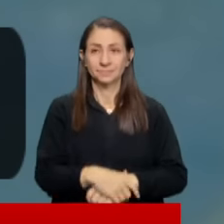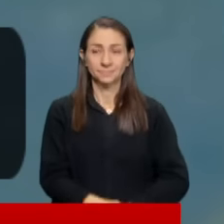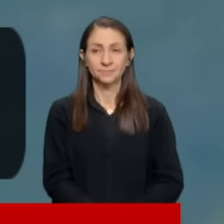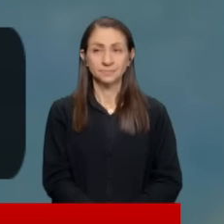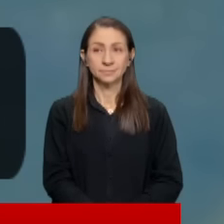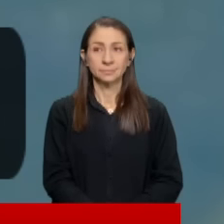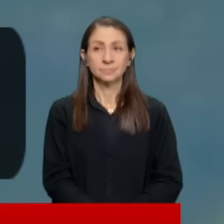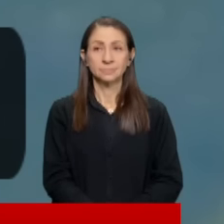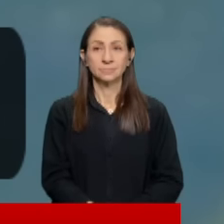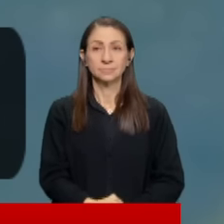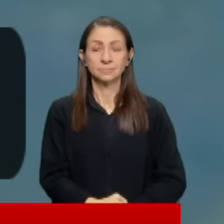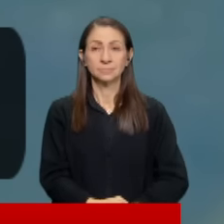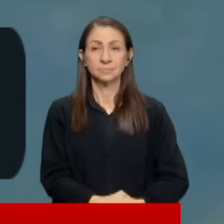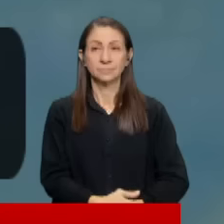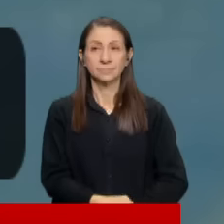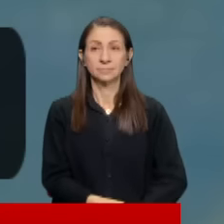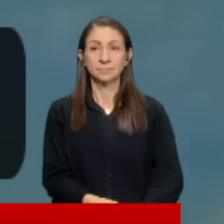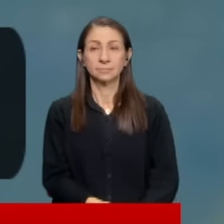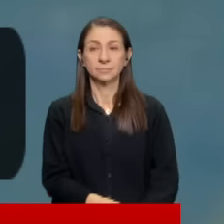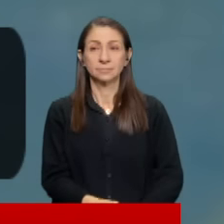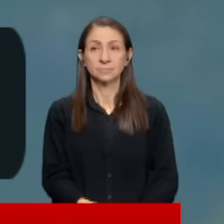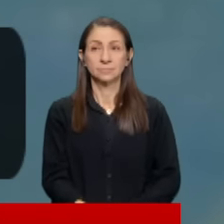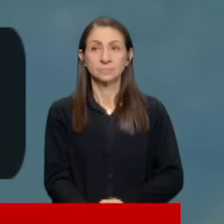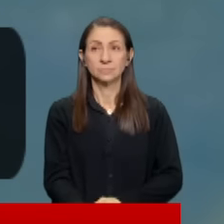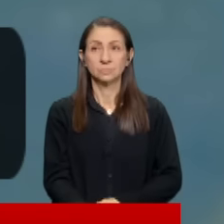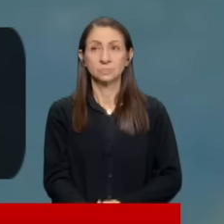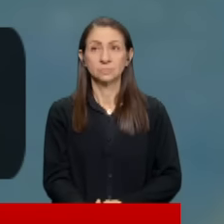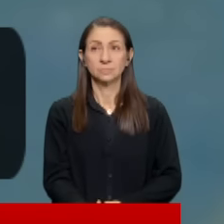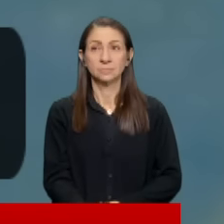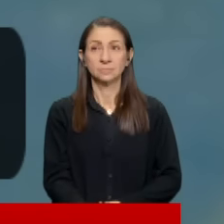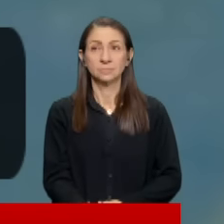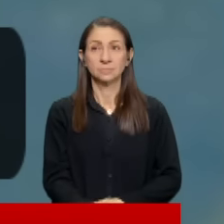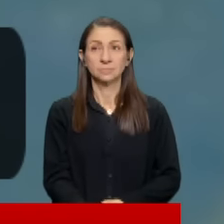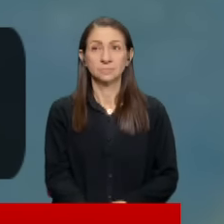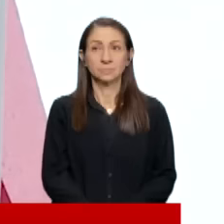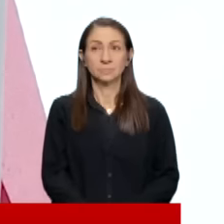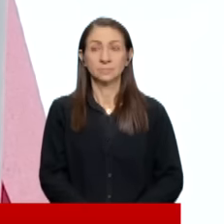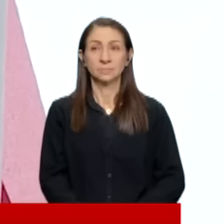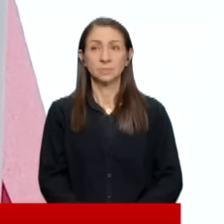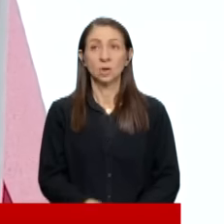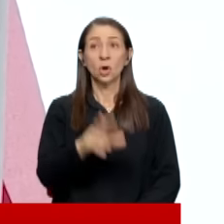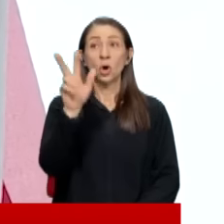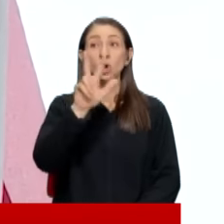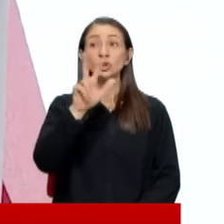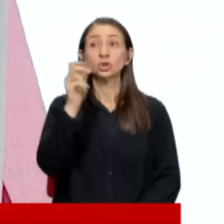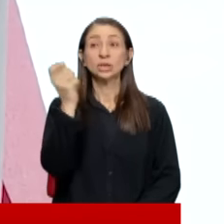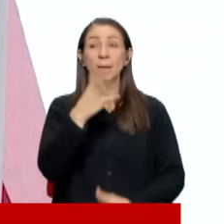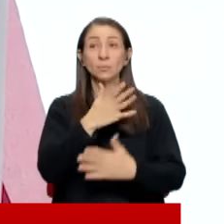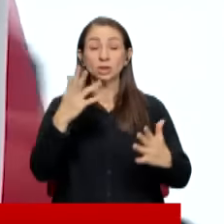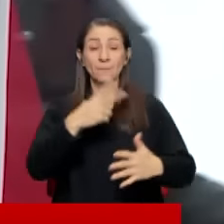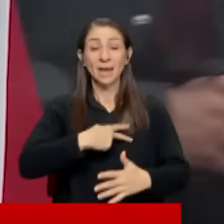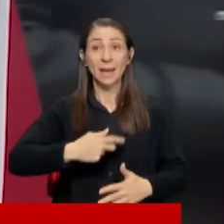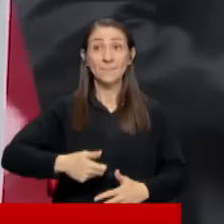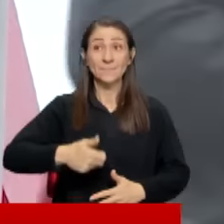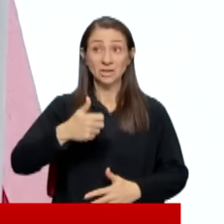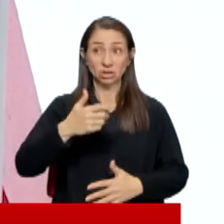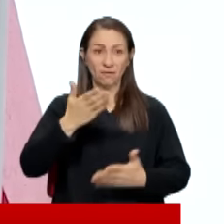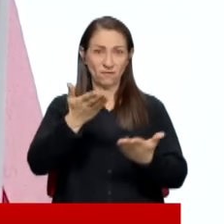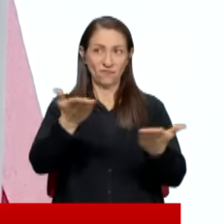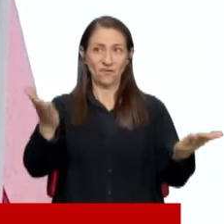Belediye Başkanı Ankara'ya verdiği sözün %90'ını yapmamıştır. 30 tane büyükşehir belediyesi